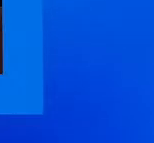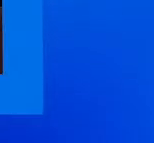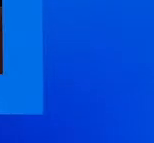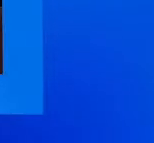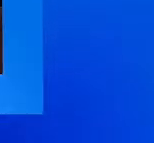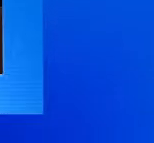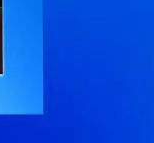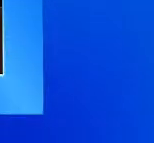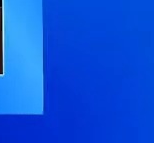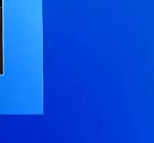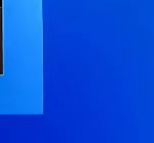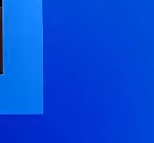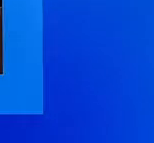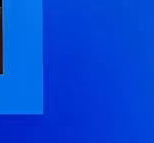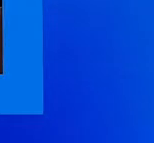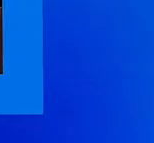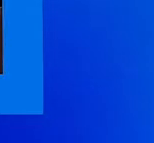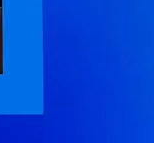sacrific